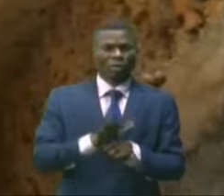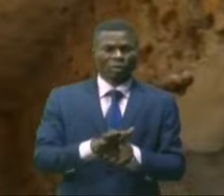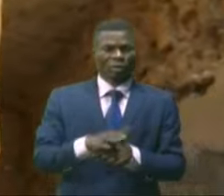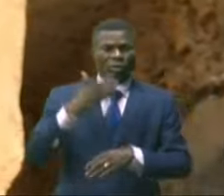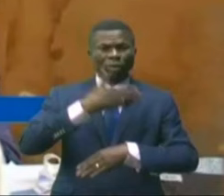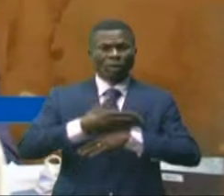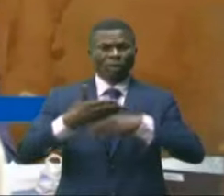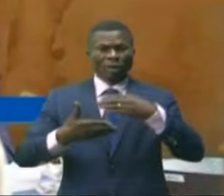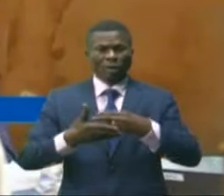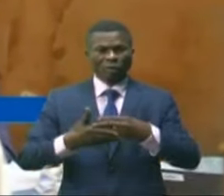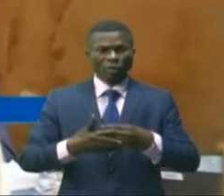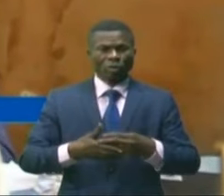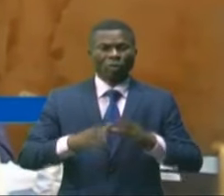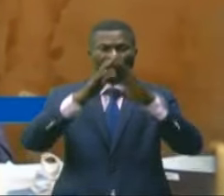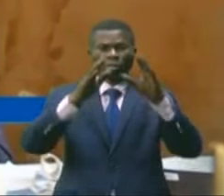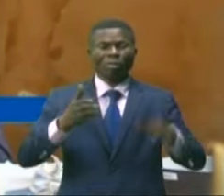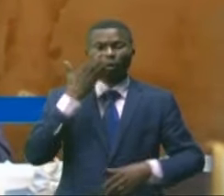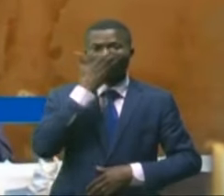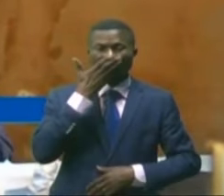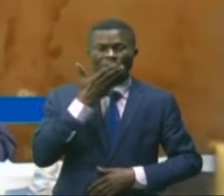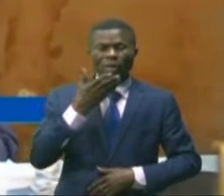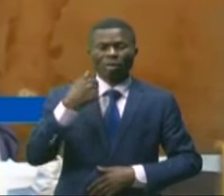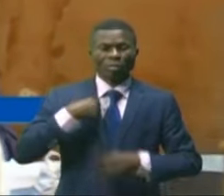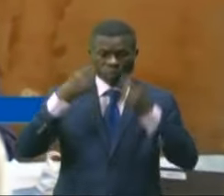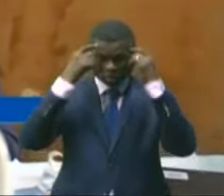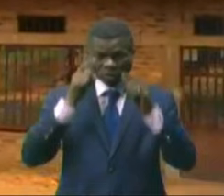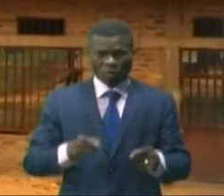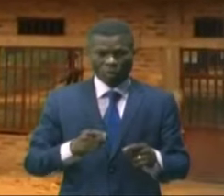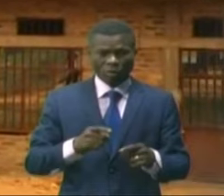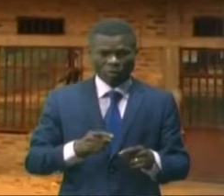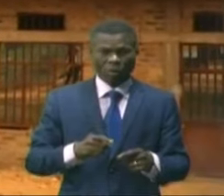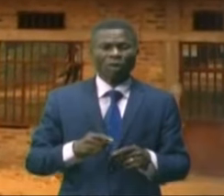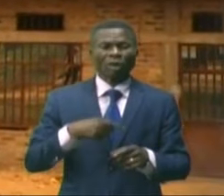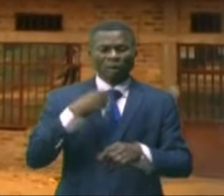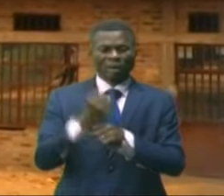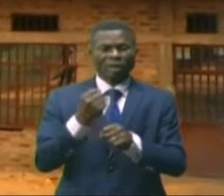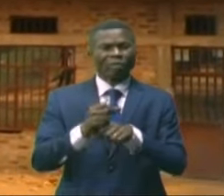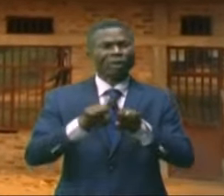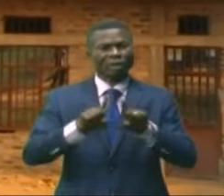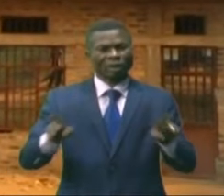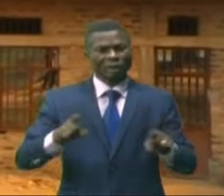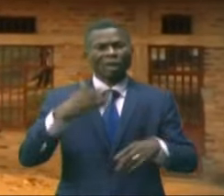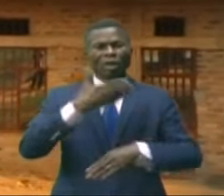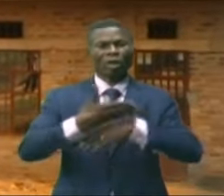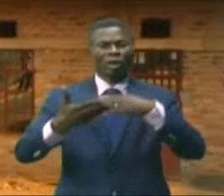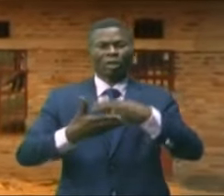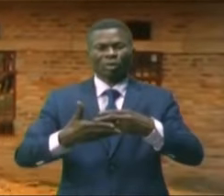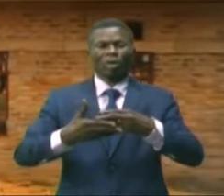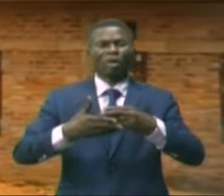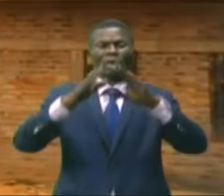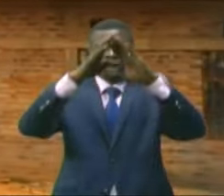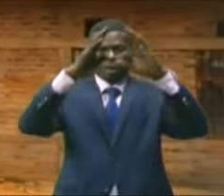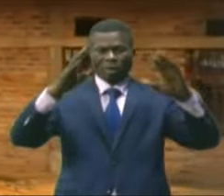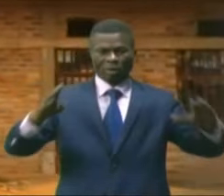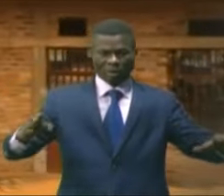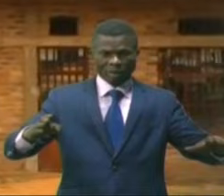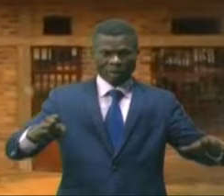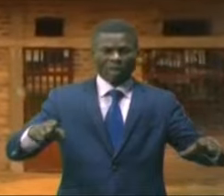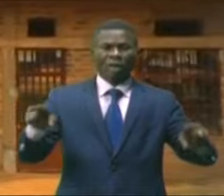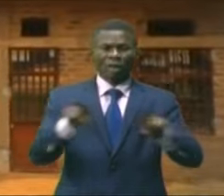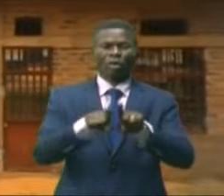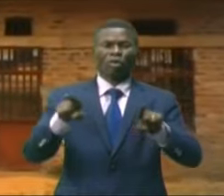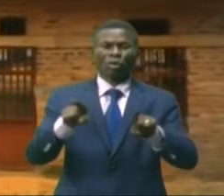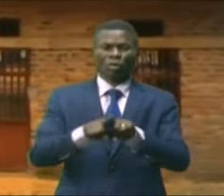construit des porcheries. Mais moi, je m'étais dit que je dois faire le contraire, je dois construire les bâtiments au